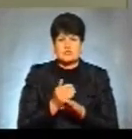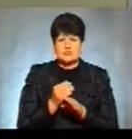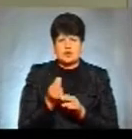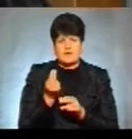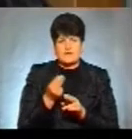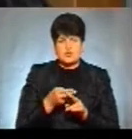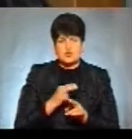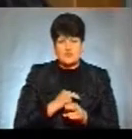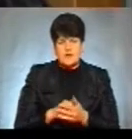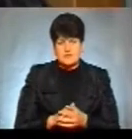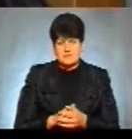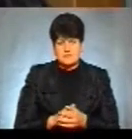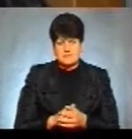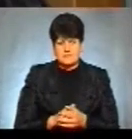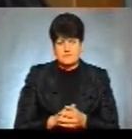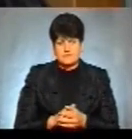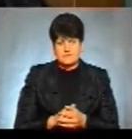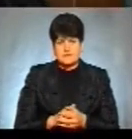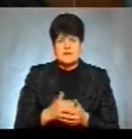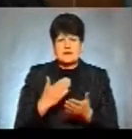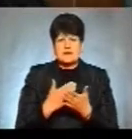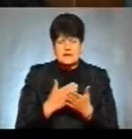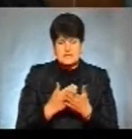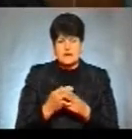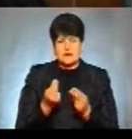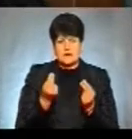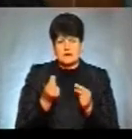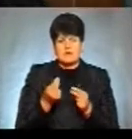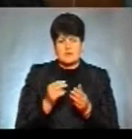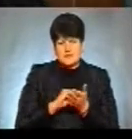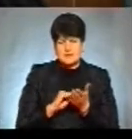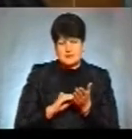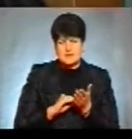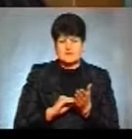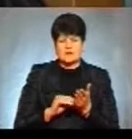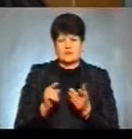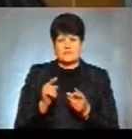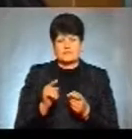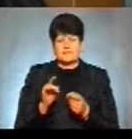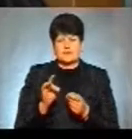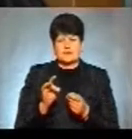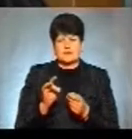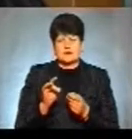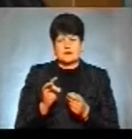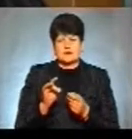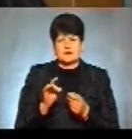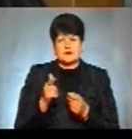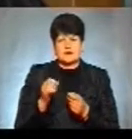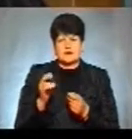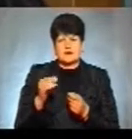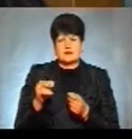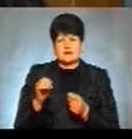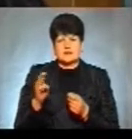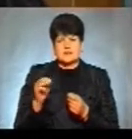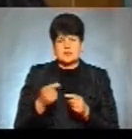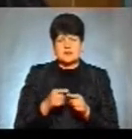відшкодування. Розписки від потерпілих у кримінальному провадженні Пасікашвілі та Гедеша. Цей